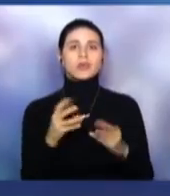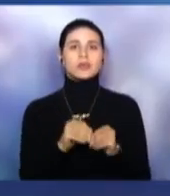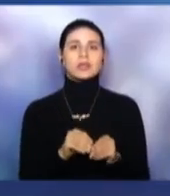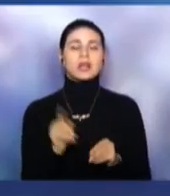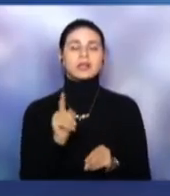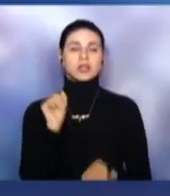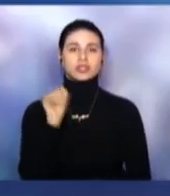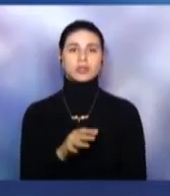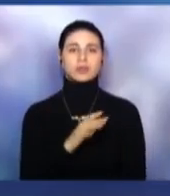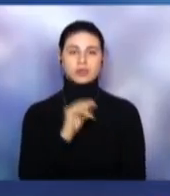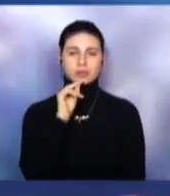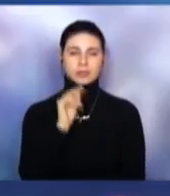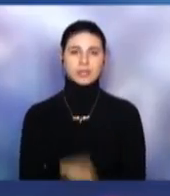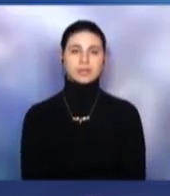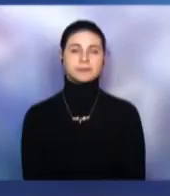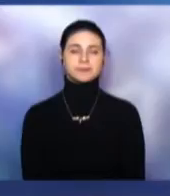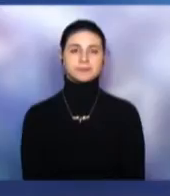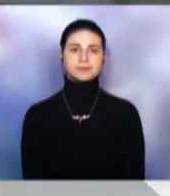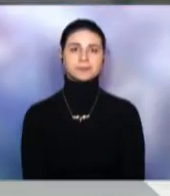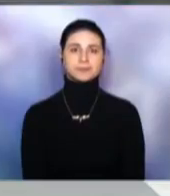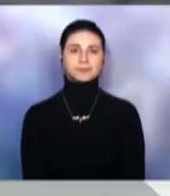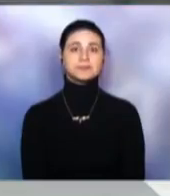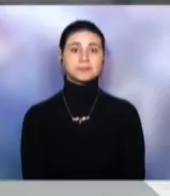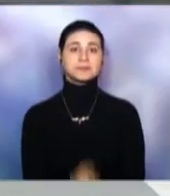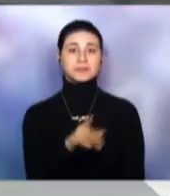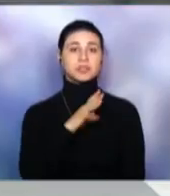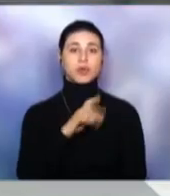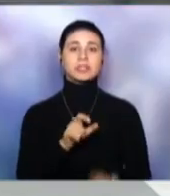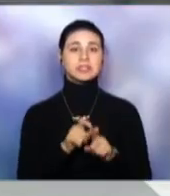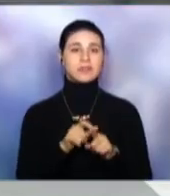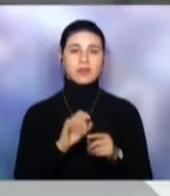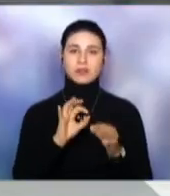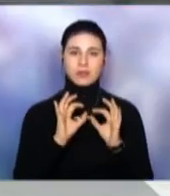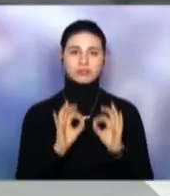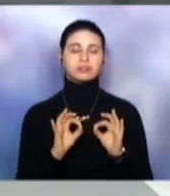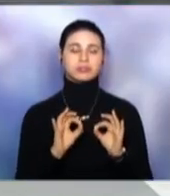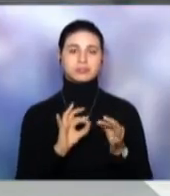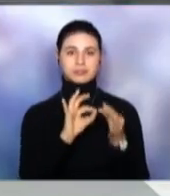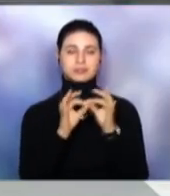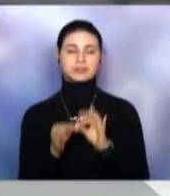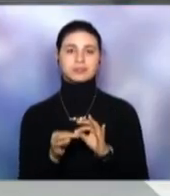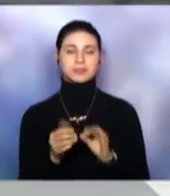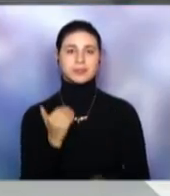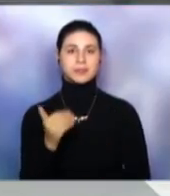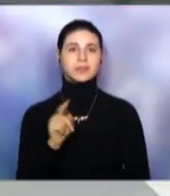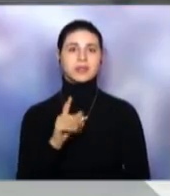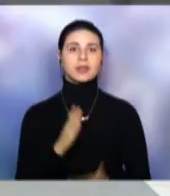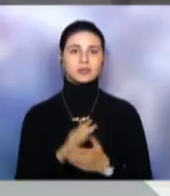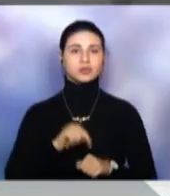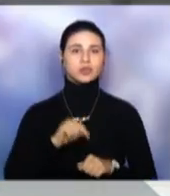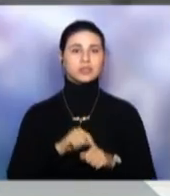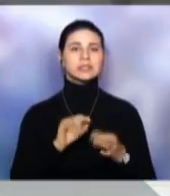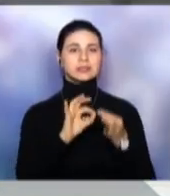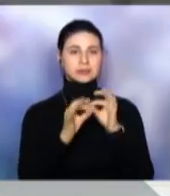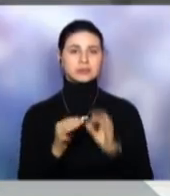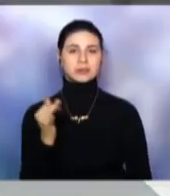რა ნიშნები შეიძლება გამოჩნდა ეს? კლავ და თავიდან ბოლომდე აღწერეთ თქვენ ეს სიმპტომატიკა ამ სინდრომისა. ჩვენ დეტალურად